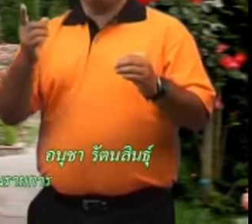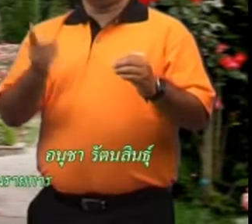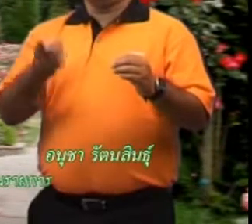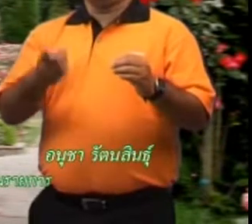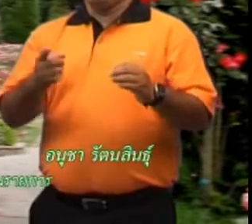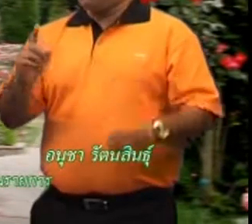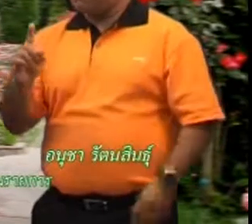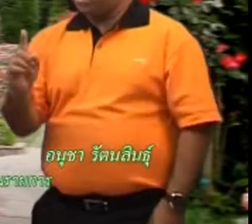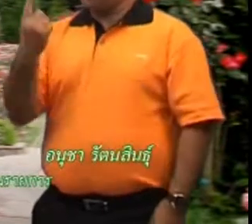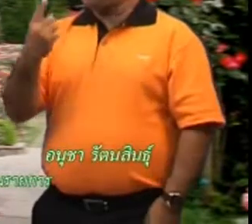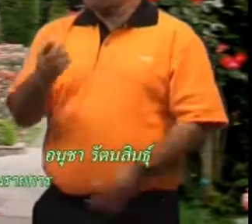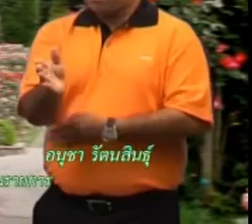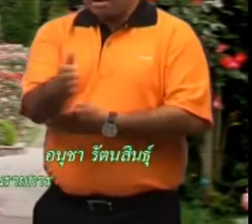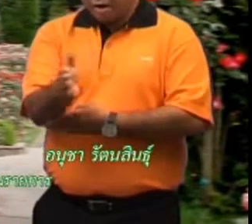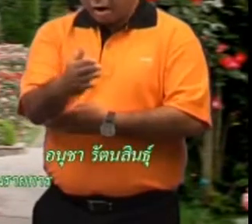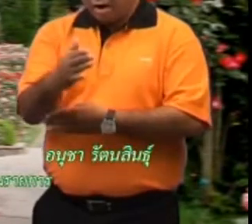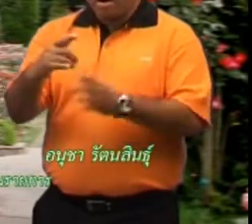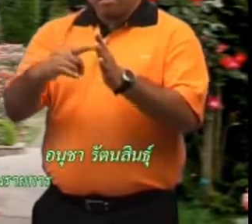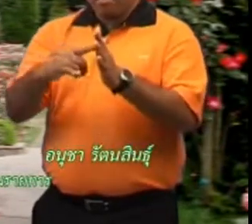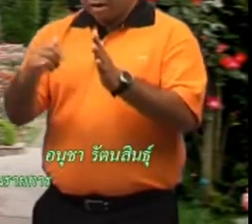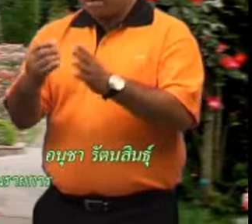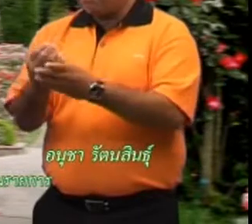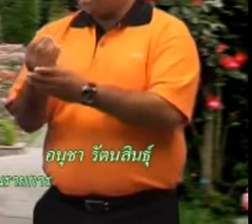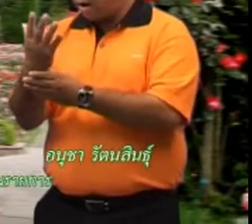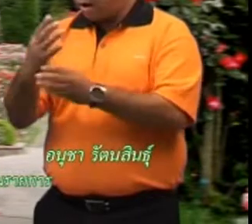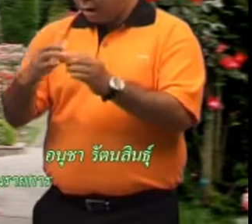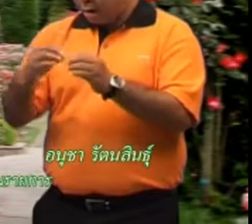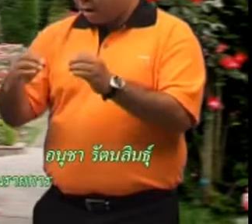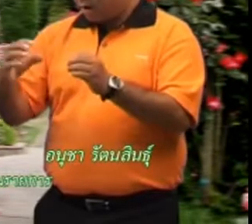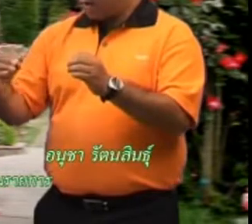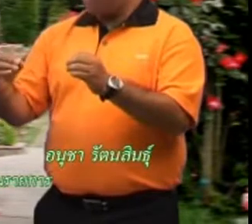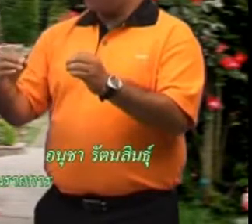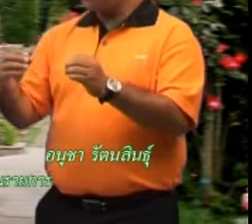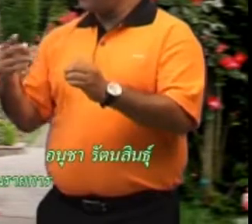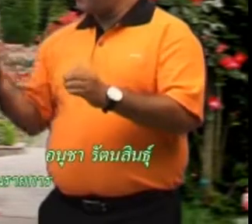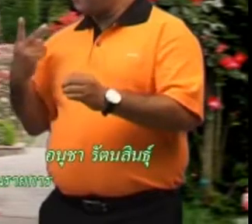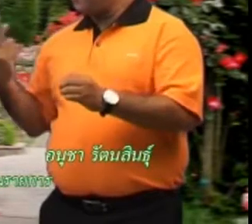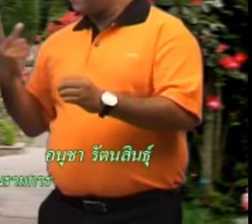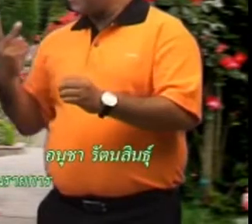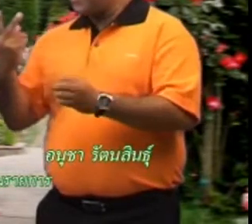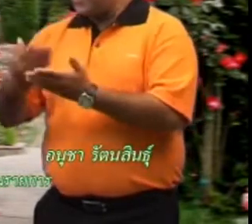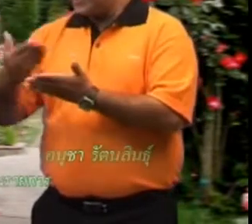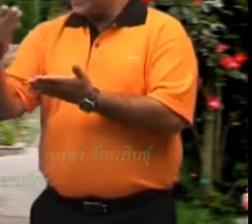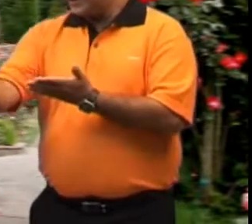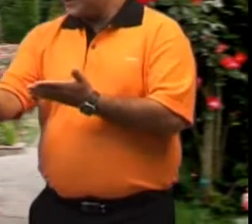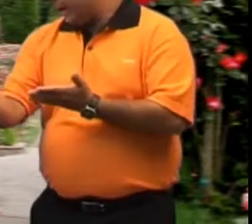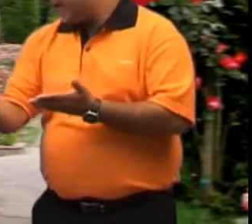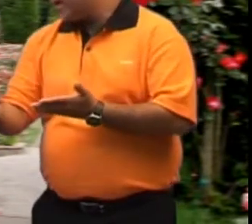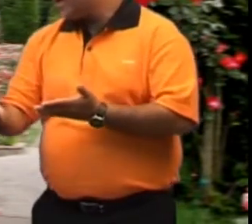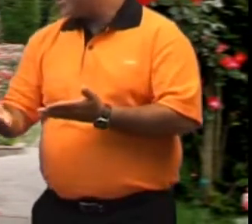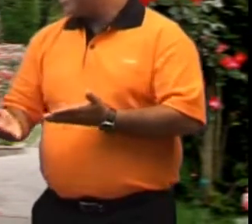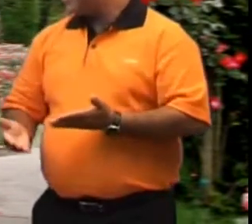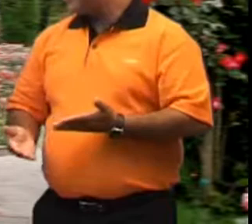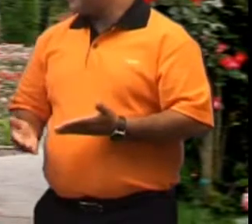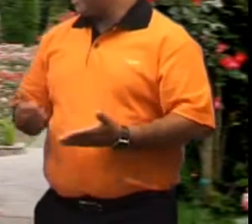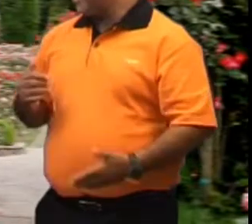แต่ว่าเนี่ยเป็นไส้กรอกแบบใหม่ที่ทำจากปลา ถ้าอย่างนั้นเราสองคนไปซื้อไส้กรอกปลาสมุนไ